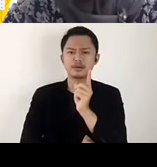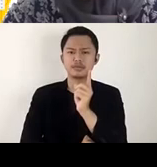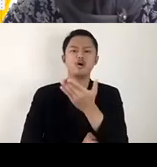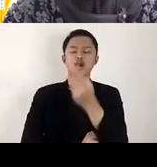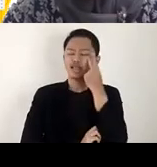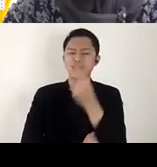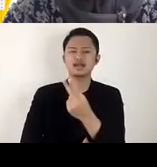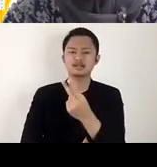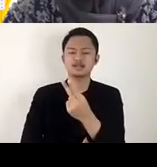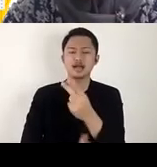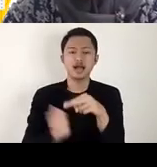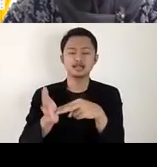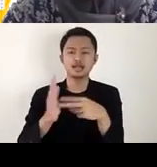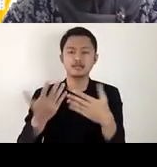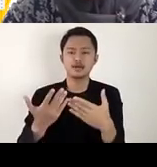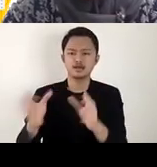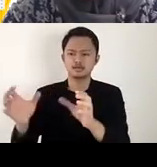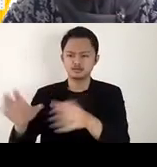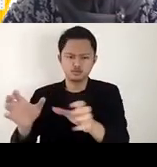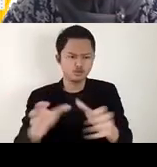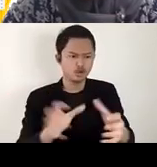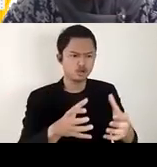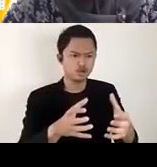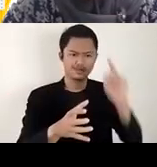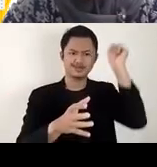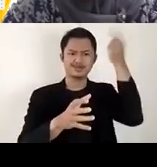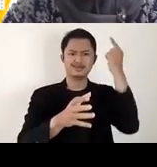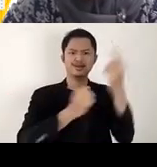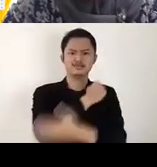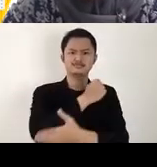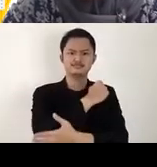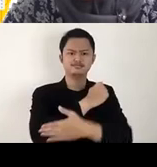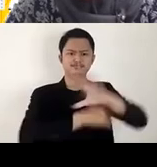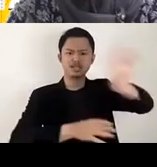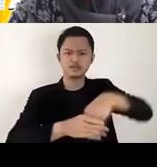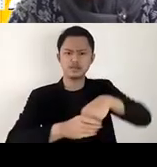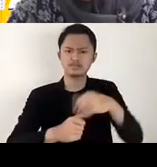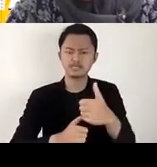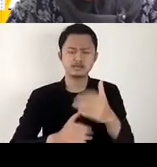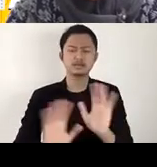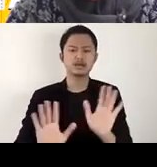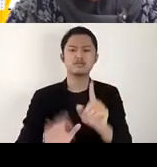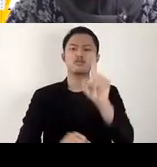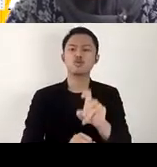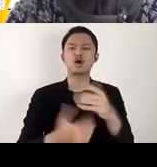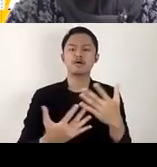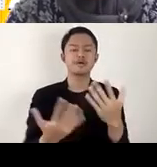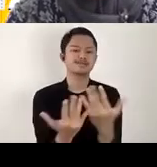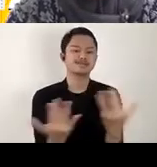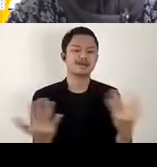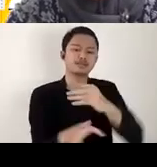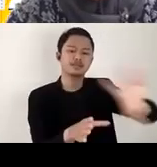memang tidak semua ruang-ruang itu dapat diisi oleh aktor negara jadi ada ruang-ruang yang memang membutuhkan keterlibatan masyarakat